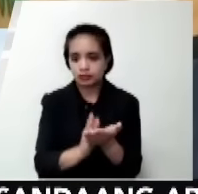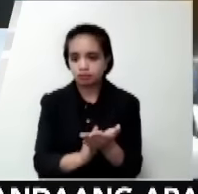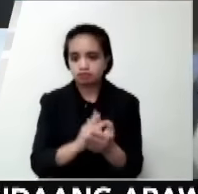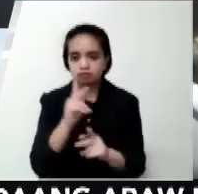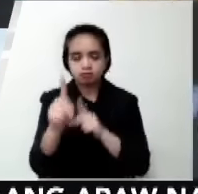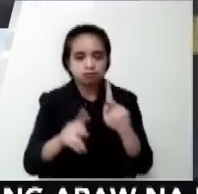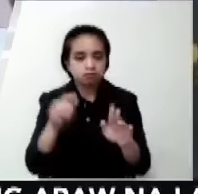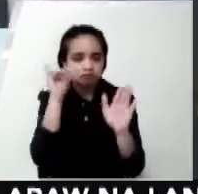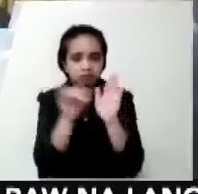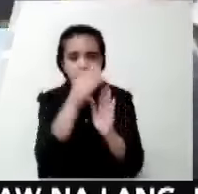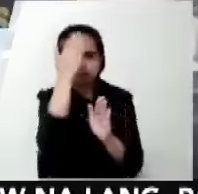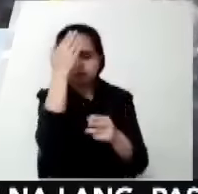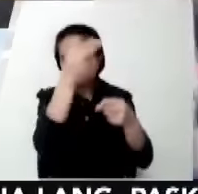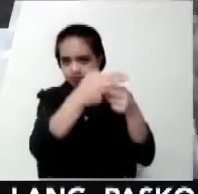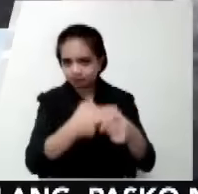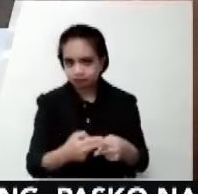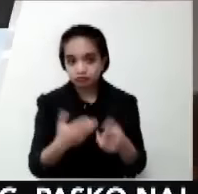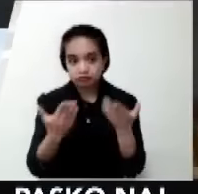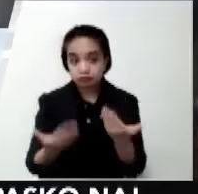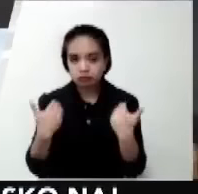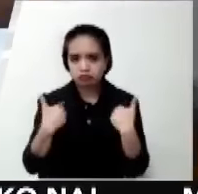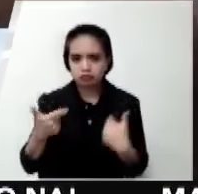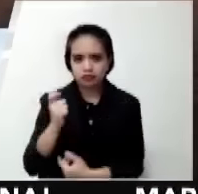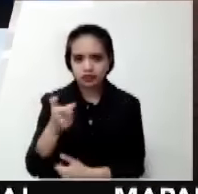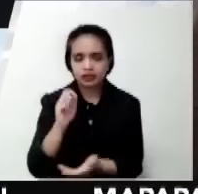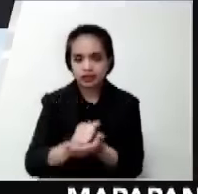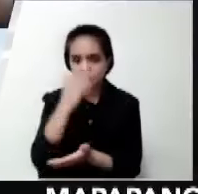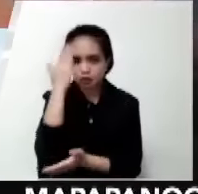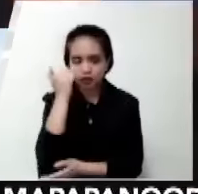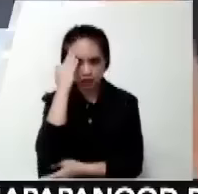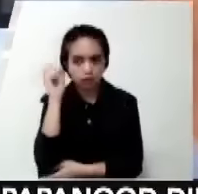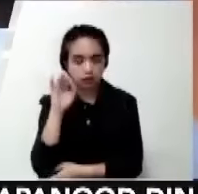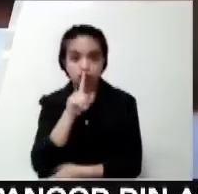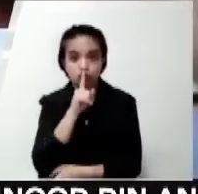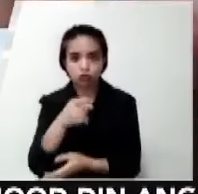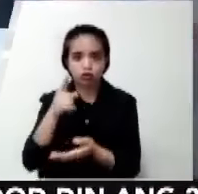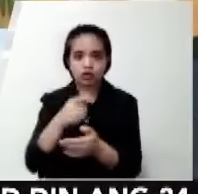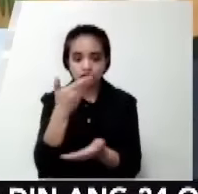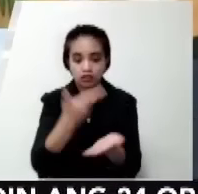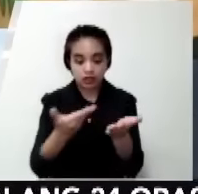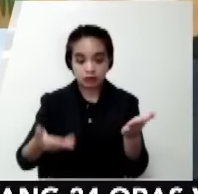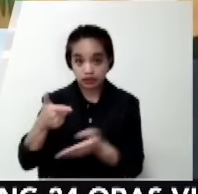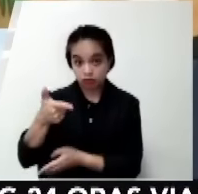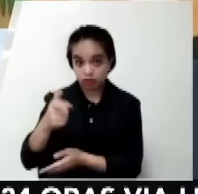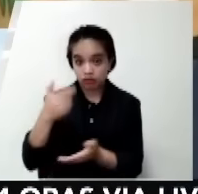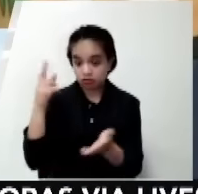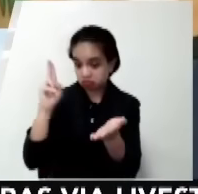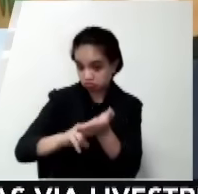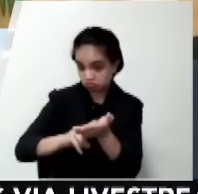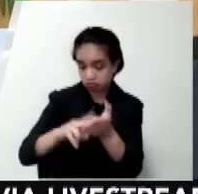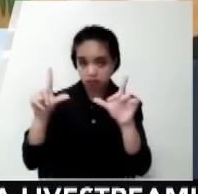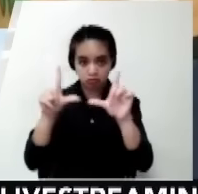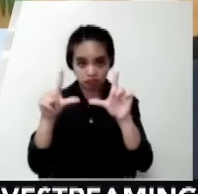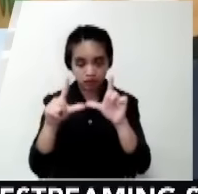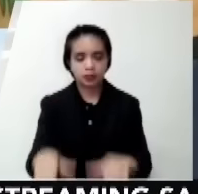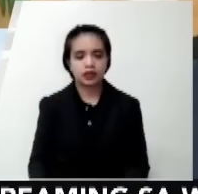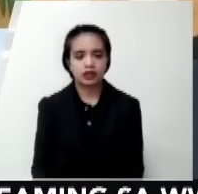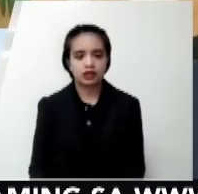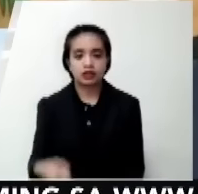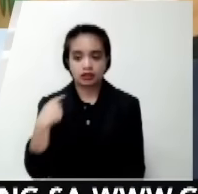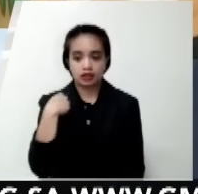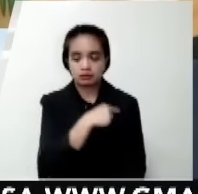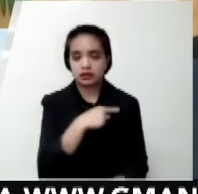pangalan. Posibleng armado sila, kaya aalamin kung rehistrado ang mga gamit nilang baril. We will be requesting the Firearms